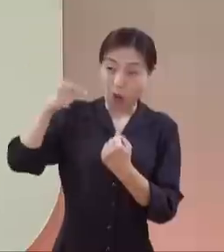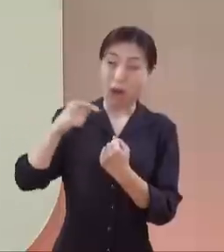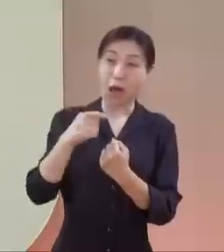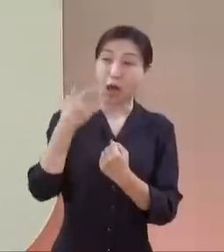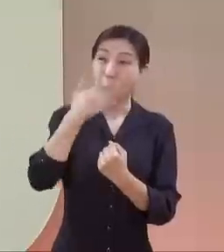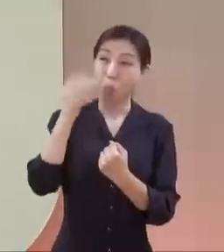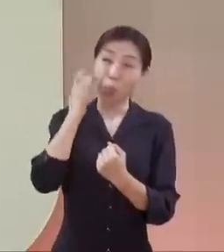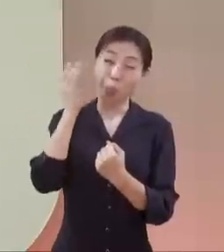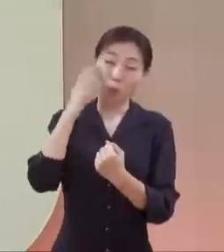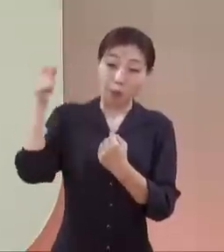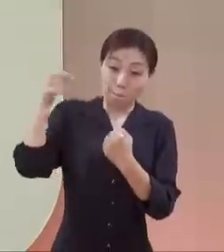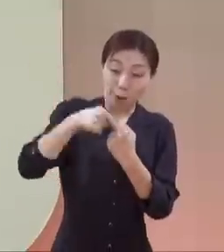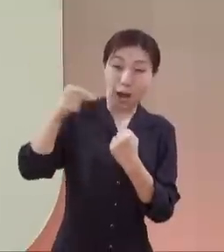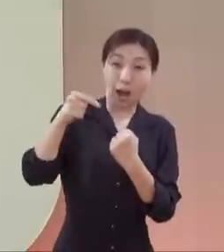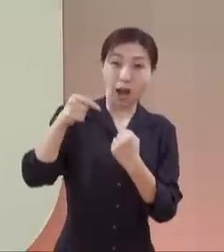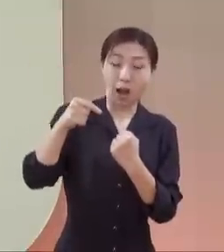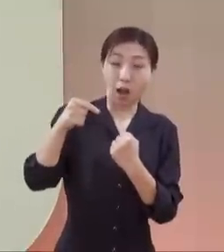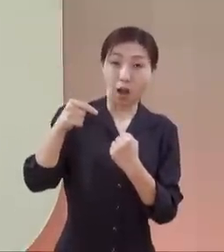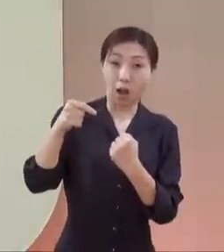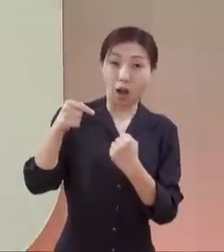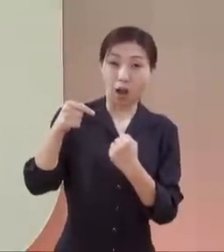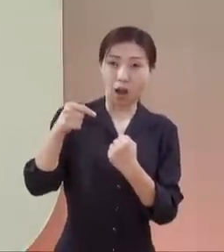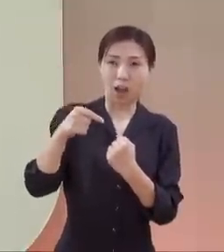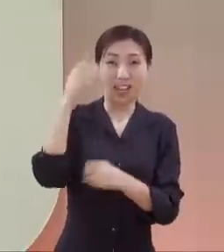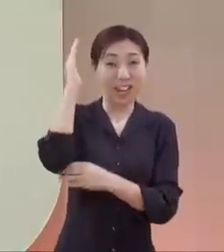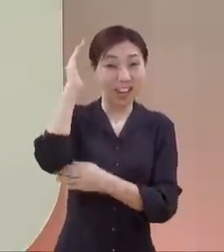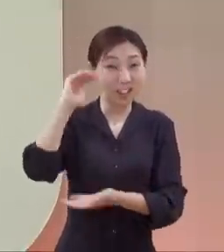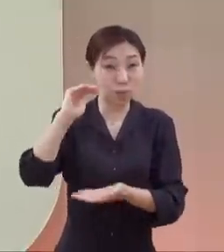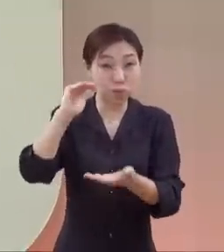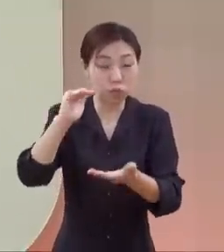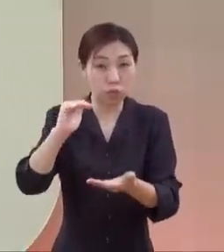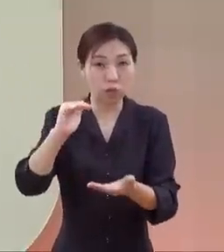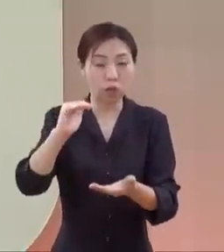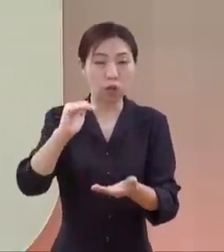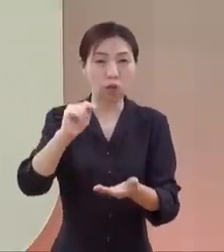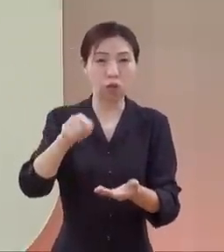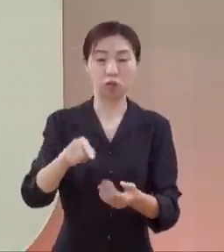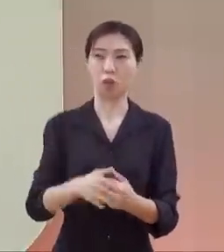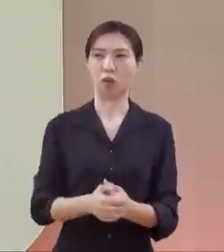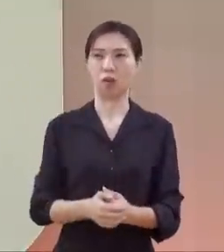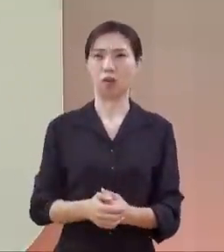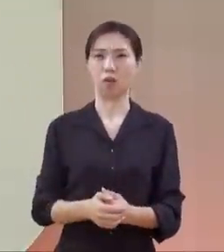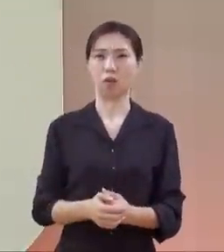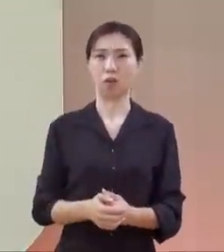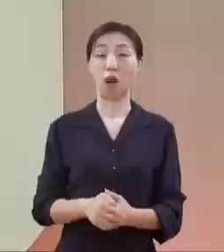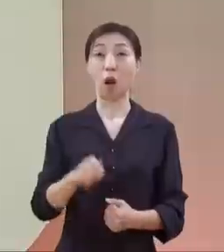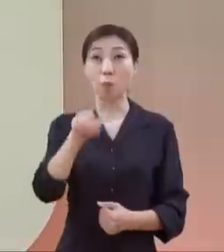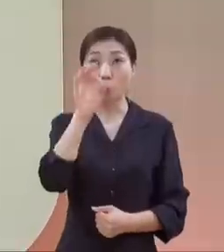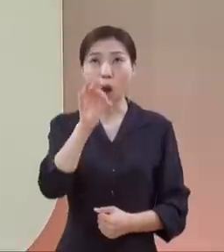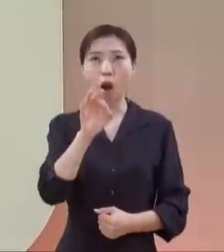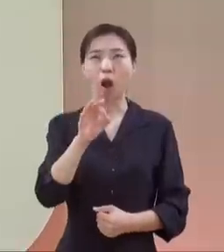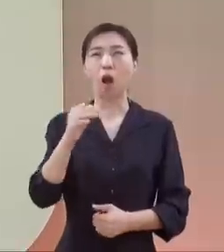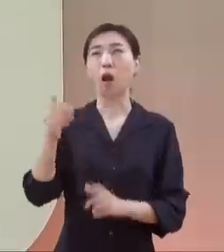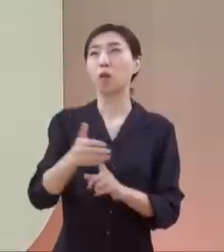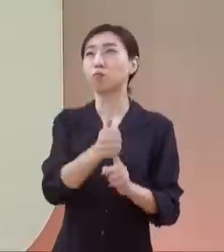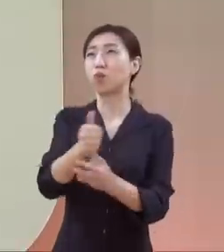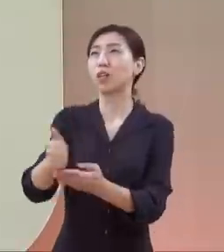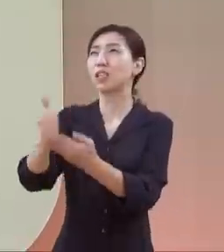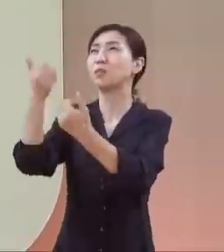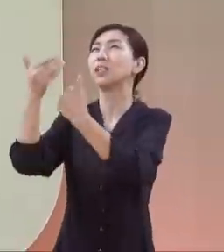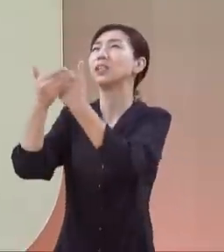없이 사라졌다라는 얘기를 들려드리면서이 이야기를 아 부처님께서